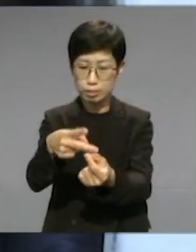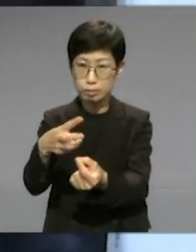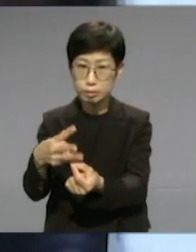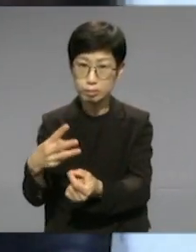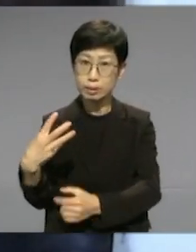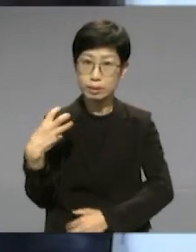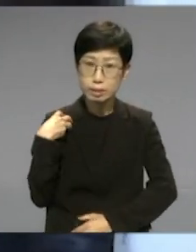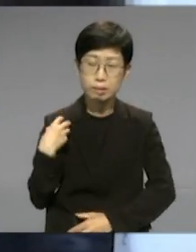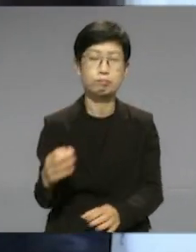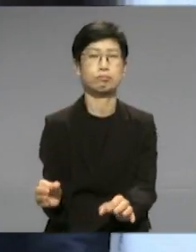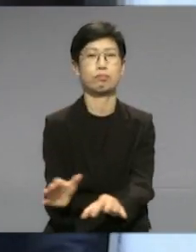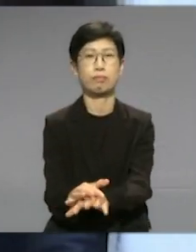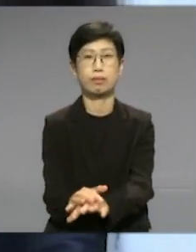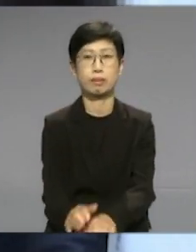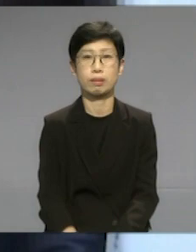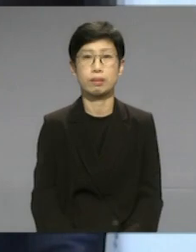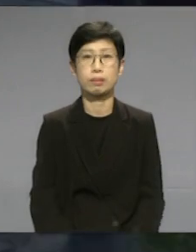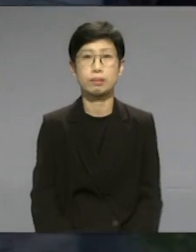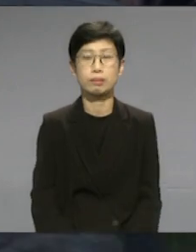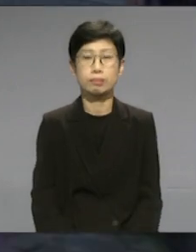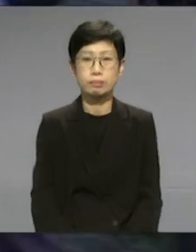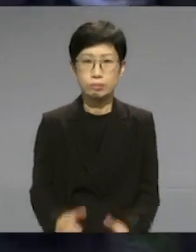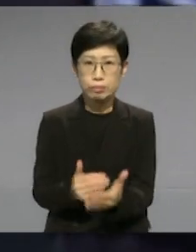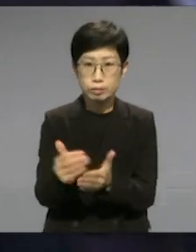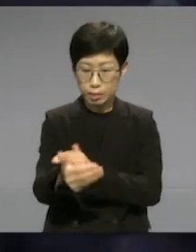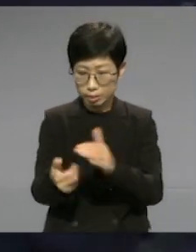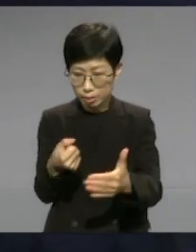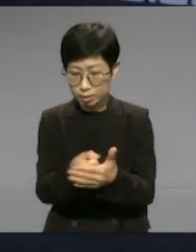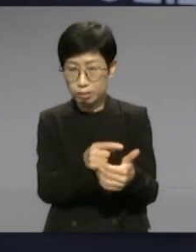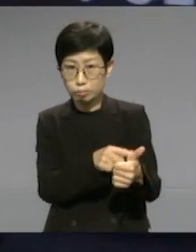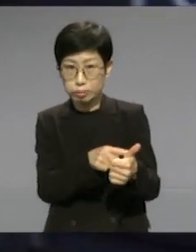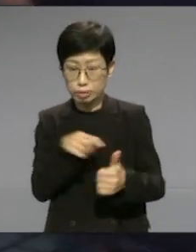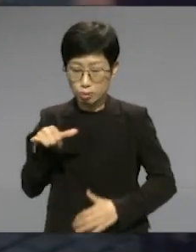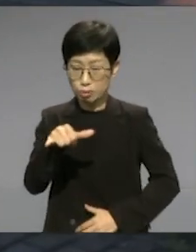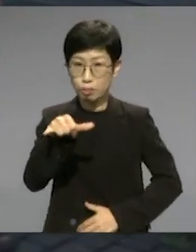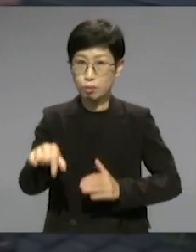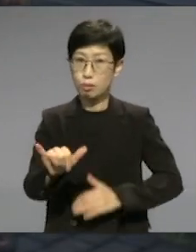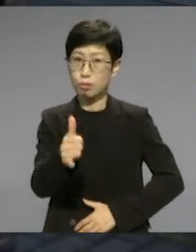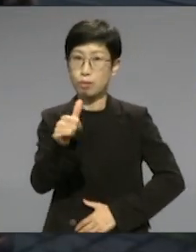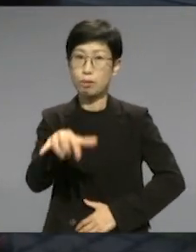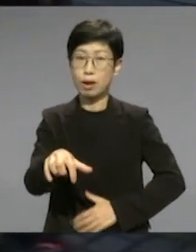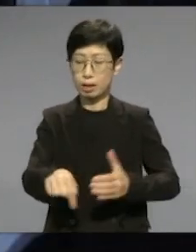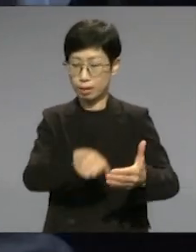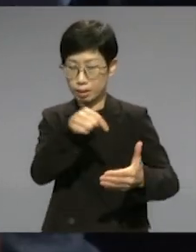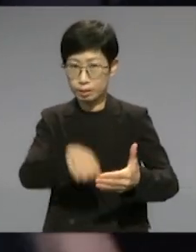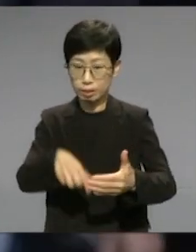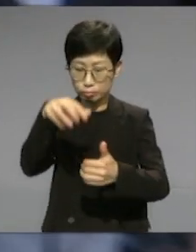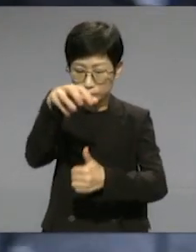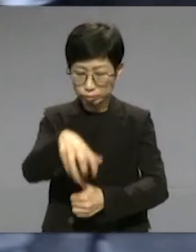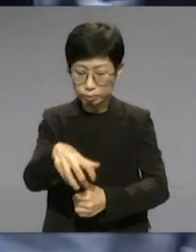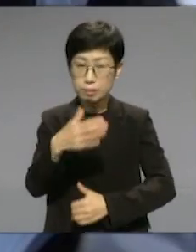통보해야 하는 의무도 면제했습니다. 추방 예정자에 대한 공항 환승 구역 내 구금시설